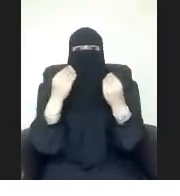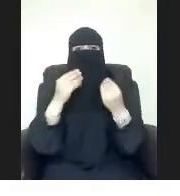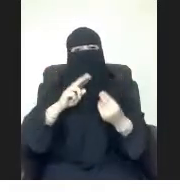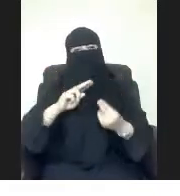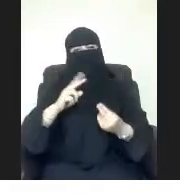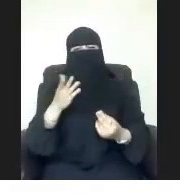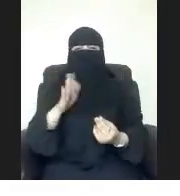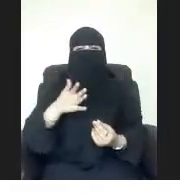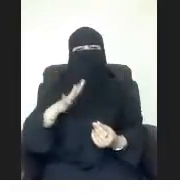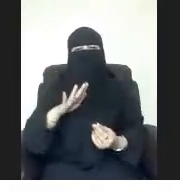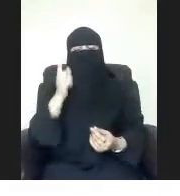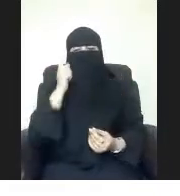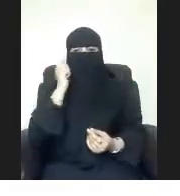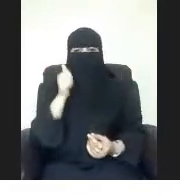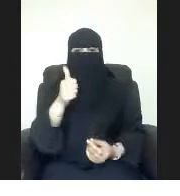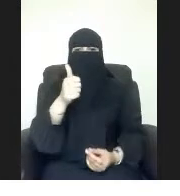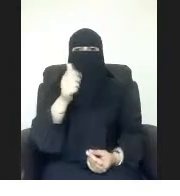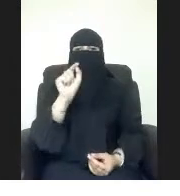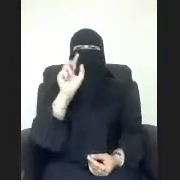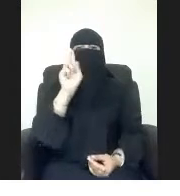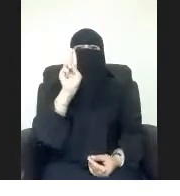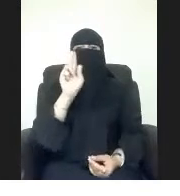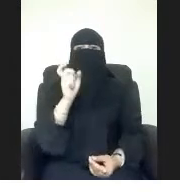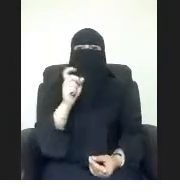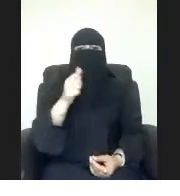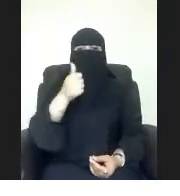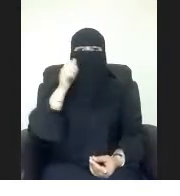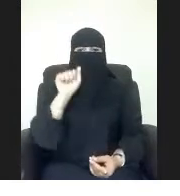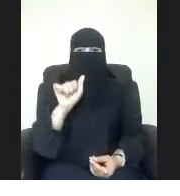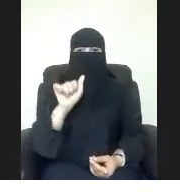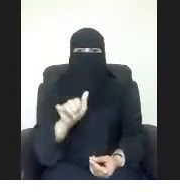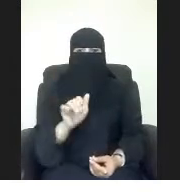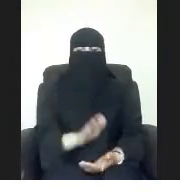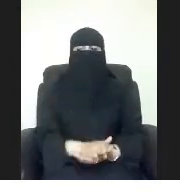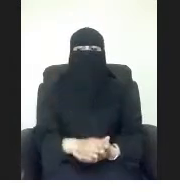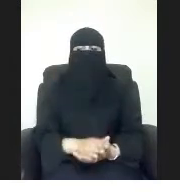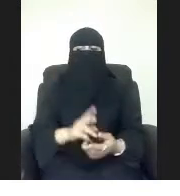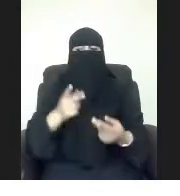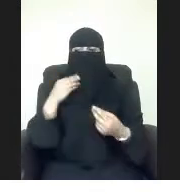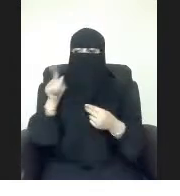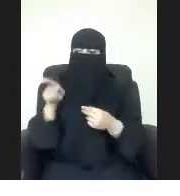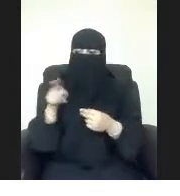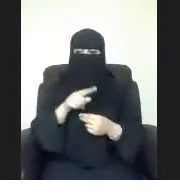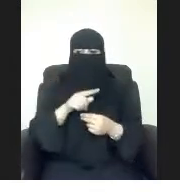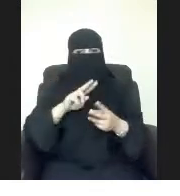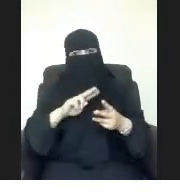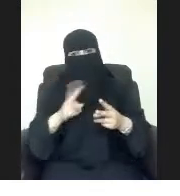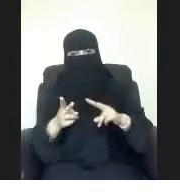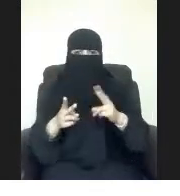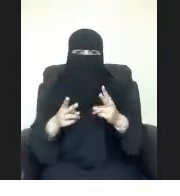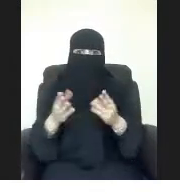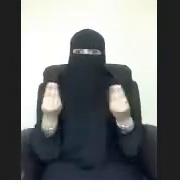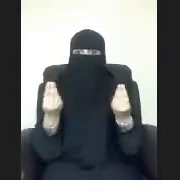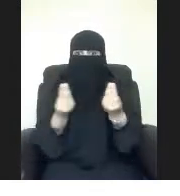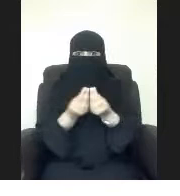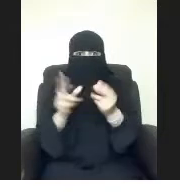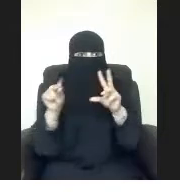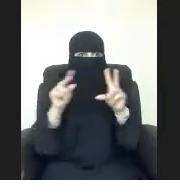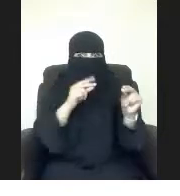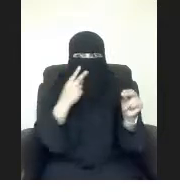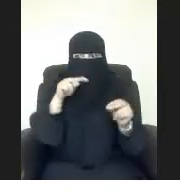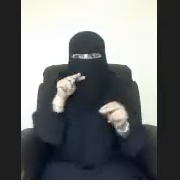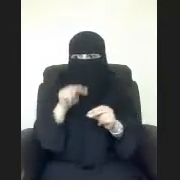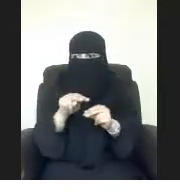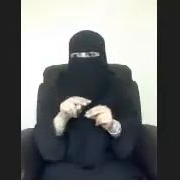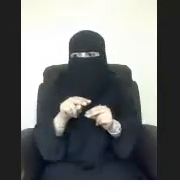التشابه بين هذه المصطلحات الحقيقة أو المفاهيم هو أن كلها تحتوي عنصرا تعليميا وكلها تحتوي